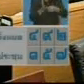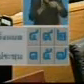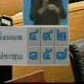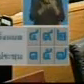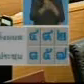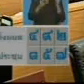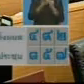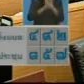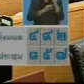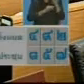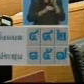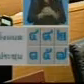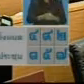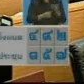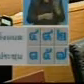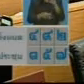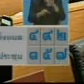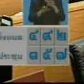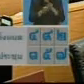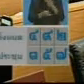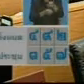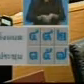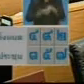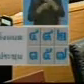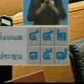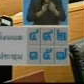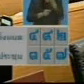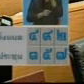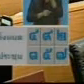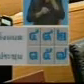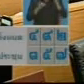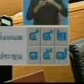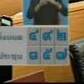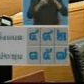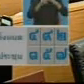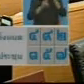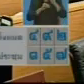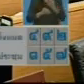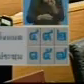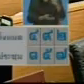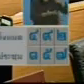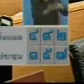พิจารณาที่จะยกเว้นการคิดดอกเบี้ยจากชาวนาที่นำข้าวเข้าสู่โ